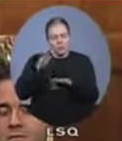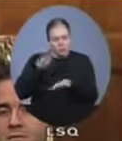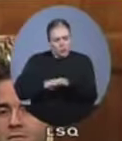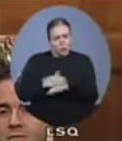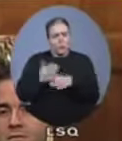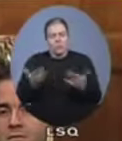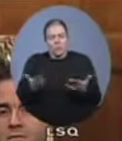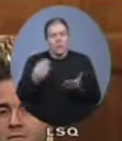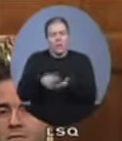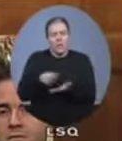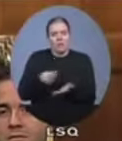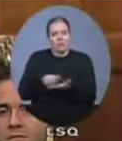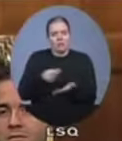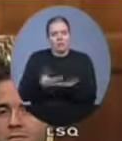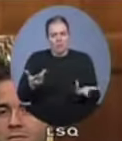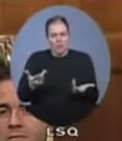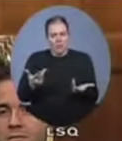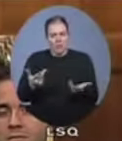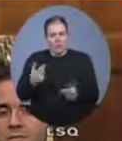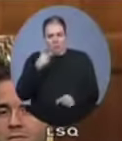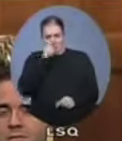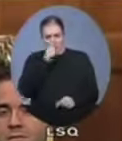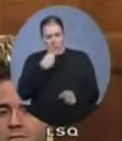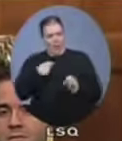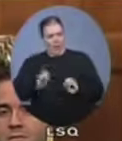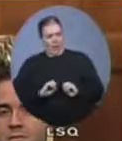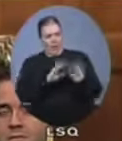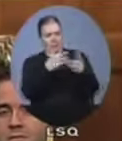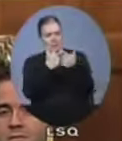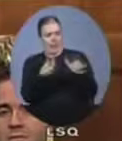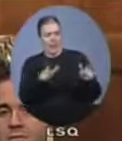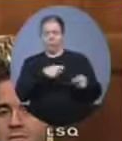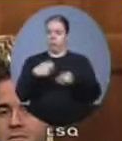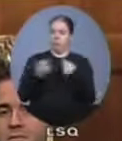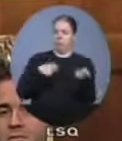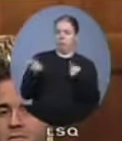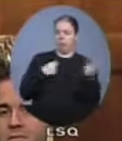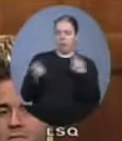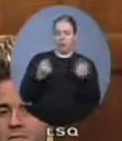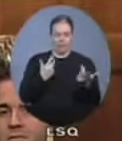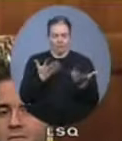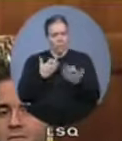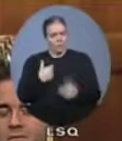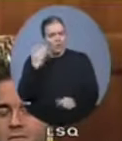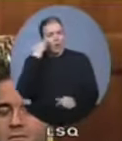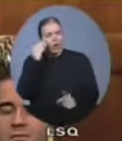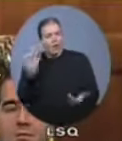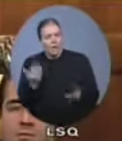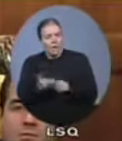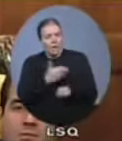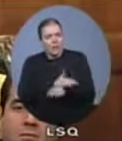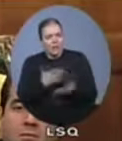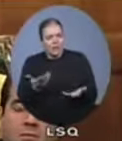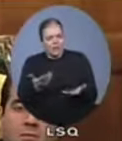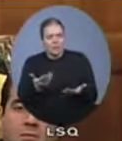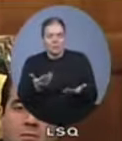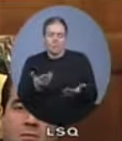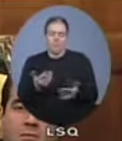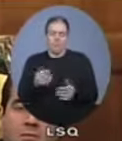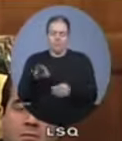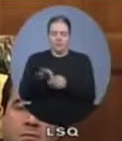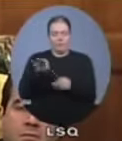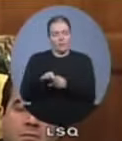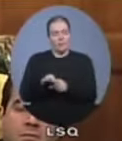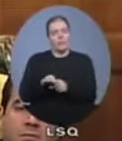l'argent. Nous ne pouvons pas signer un chèque en blanc. Alors, est-ce que le Premier ministre va nous dire, avant le